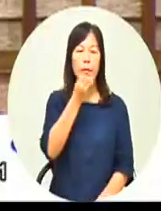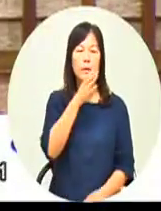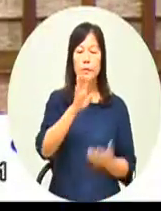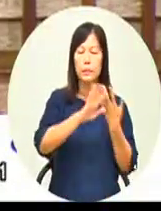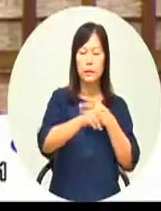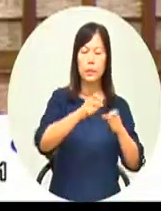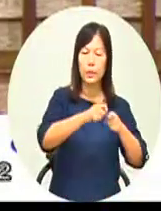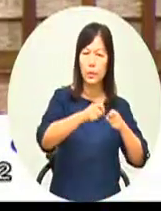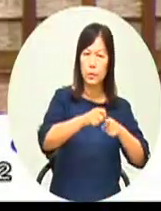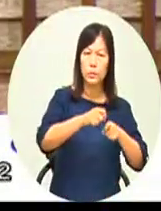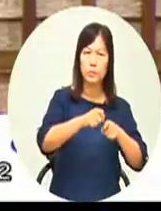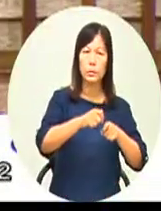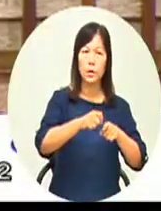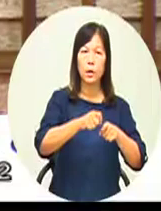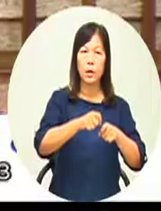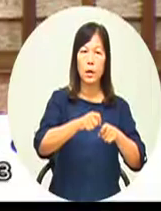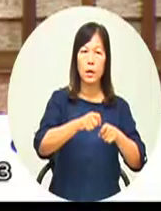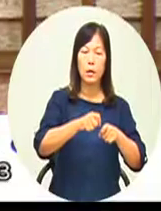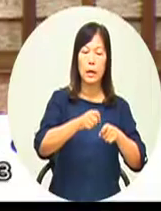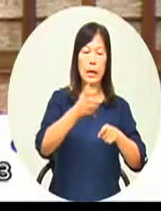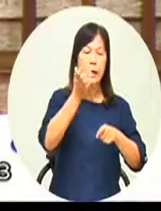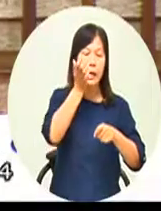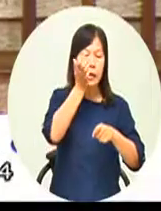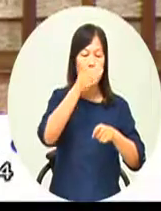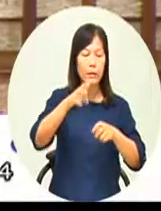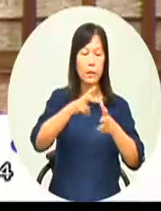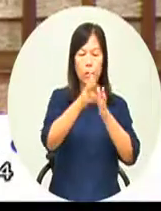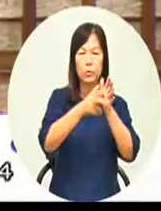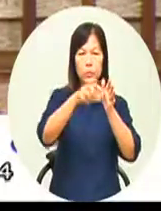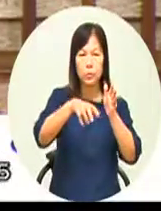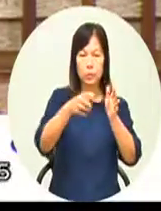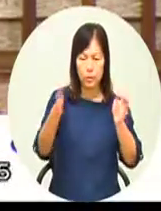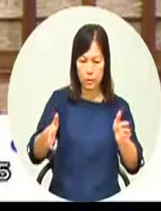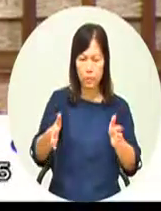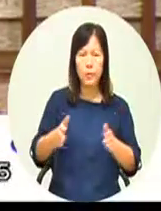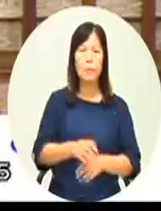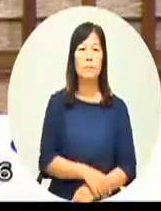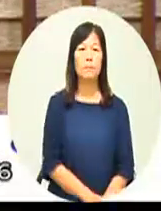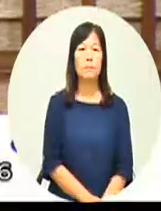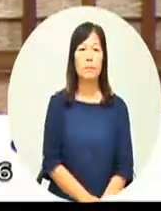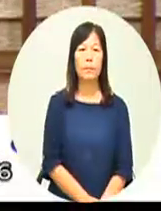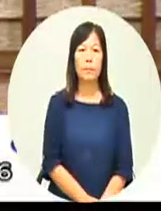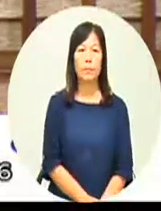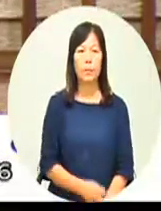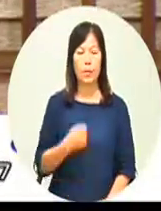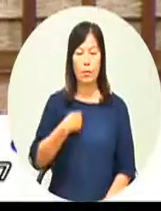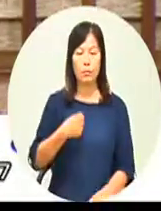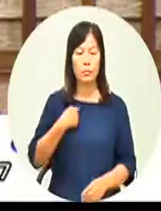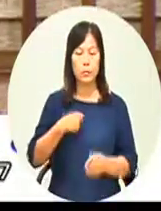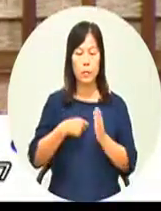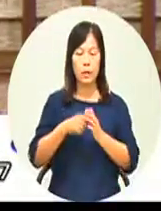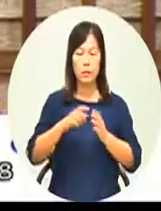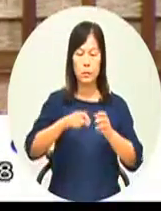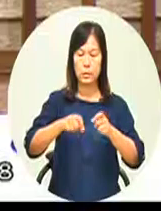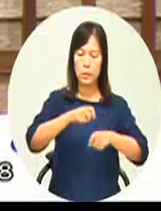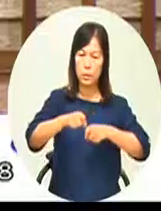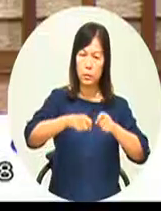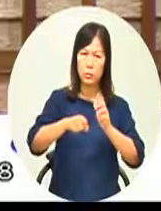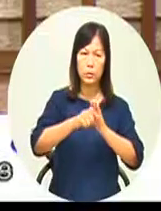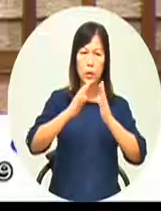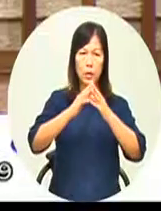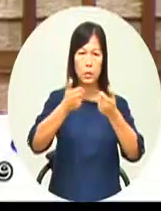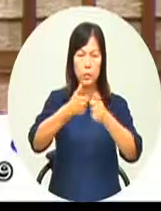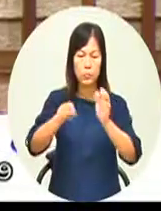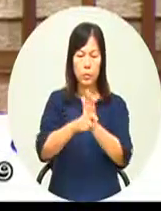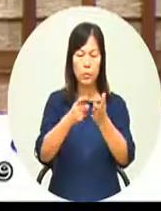到冈山火车站这一段，就我所知，计划在我们议会很多不分